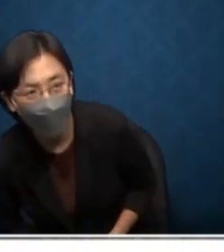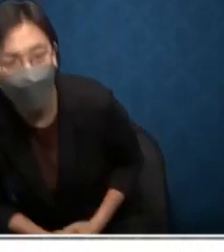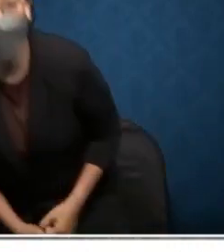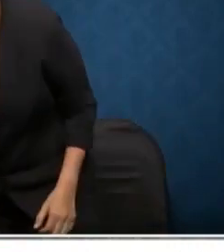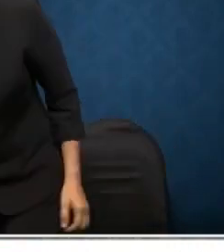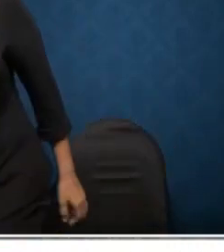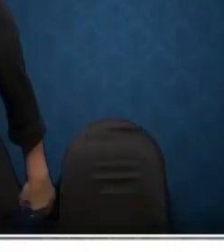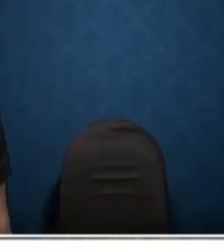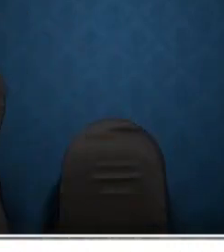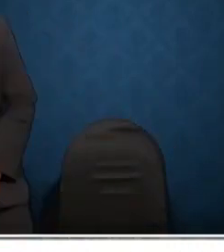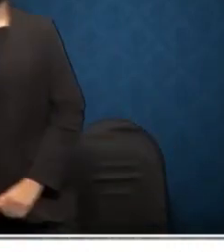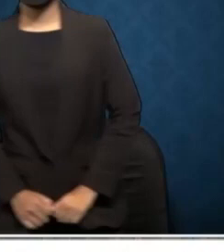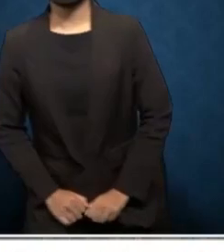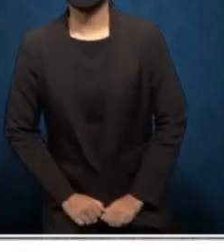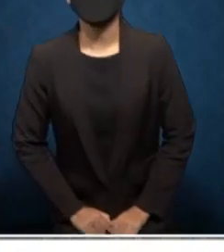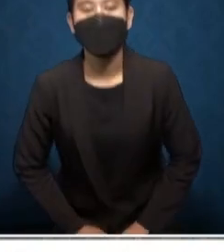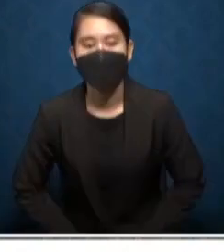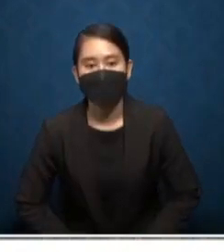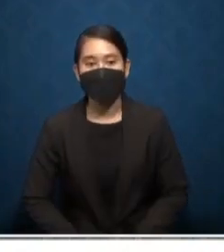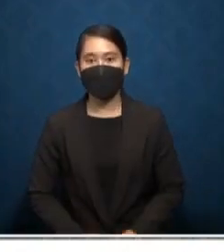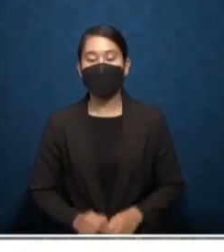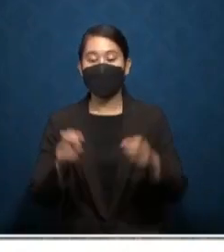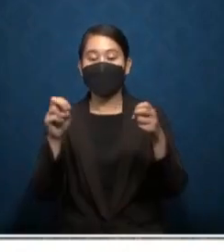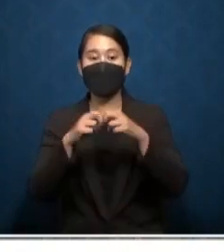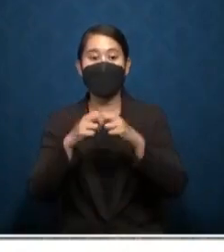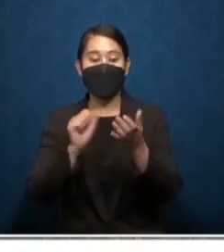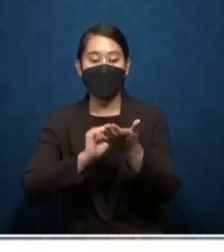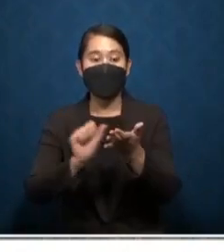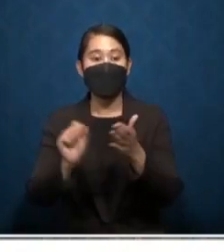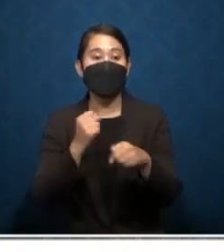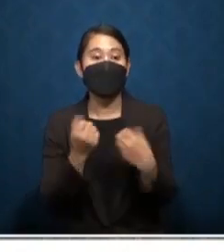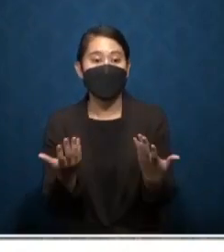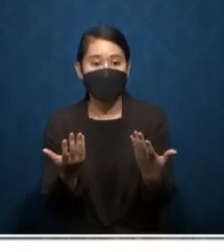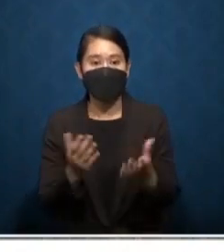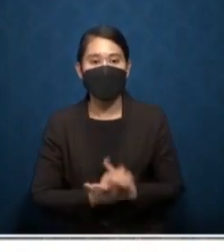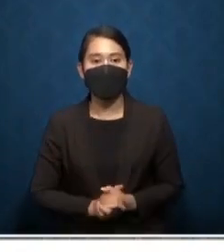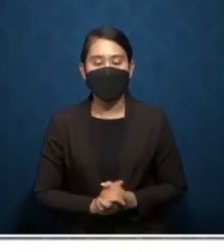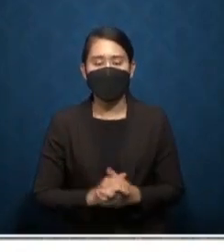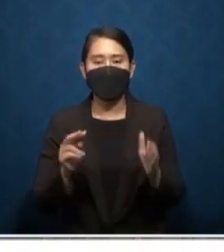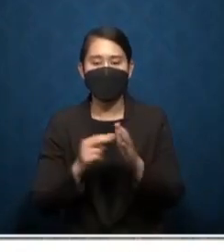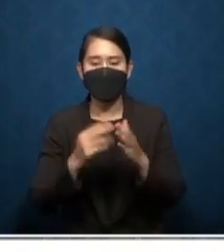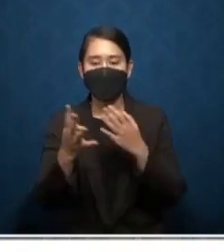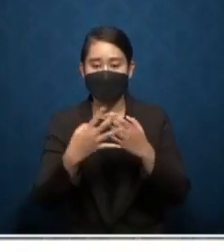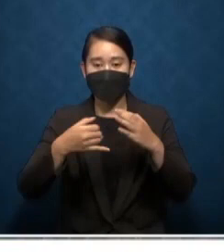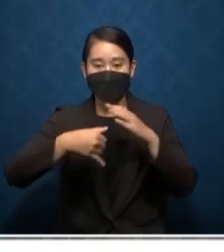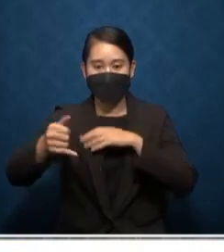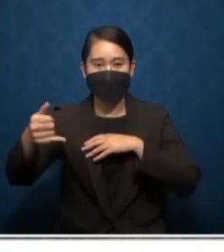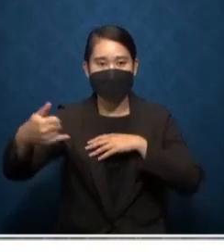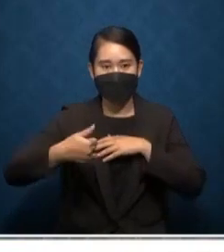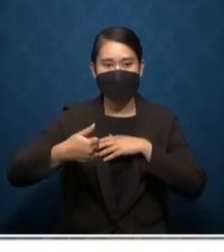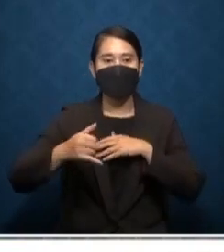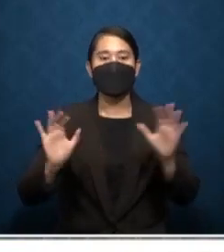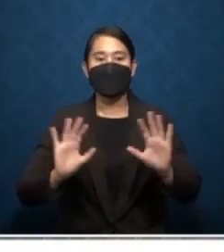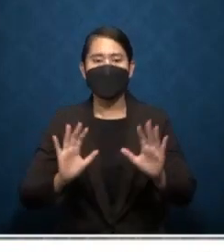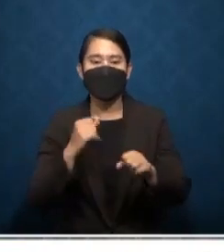แต่การแก้ปัญหาทำอย่างไรไม่ให้เขาเข้ามาในคกอีกหรอบำบัดเขา